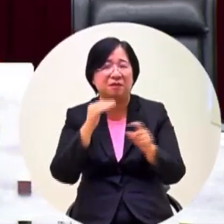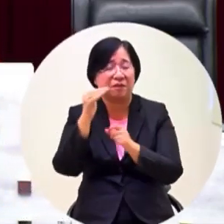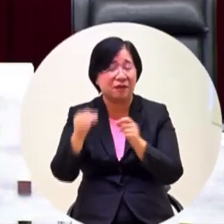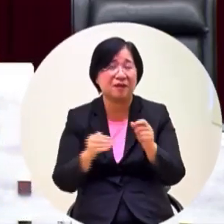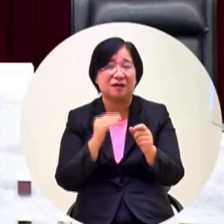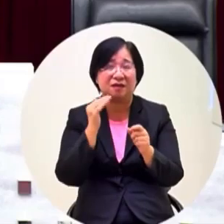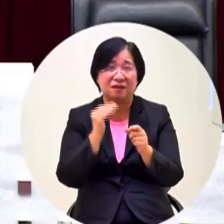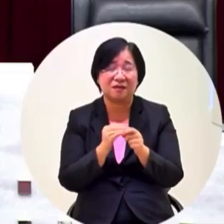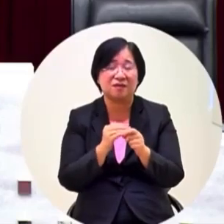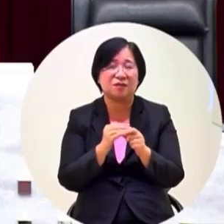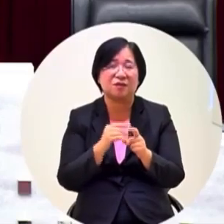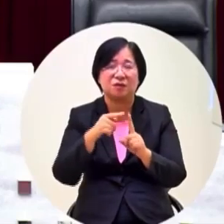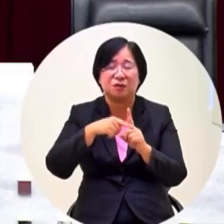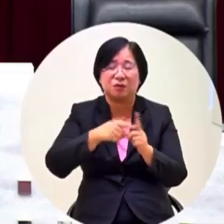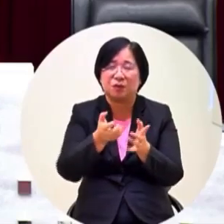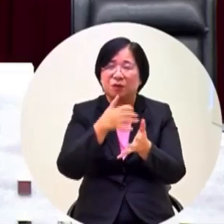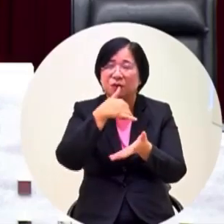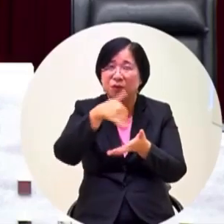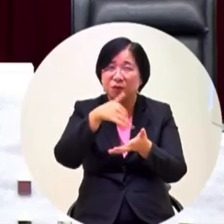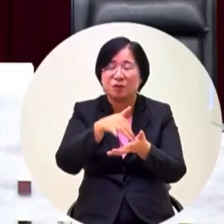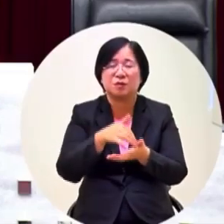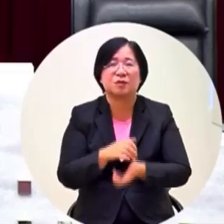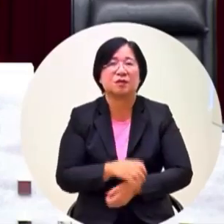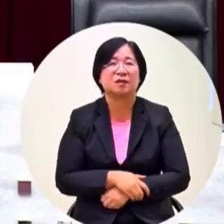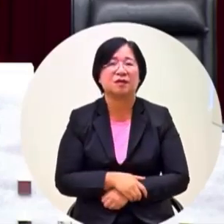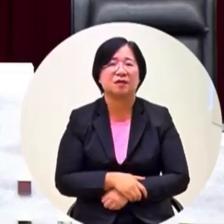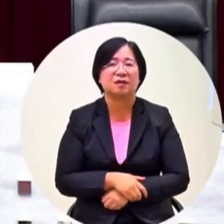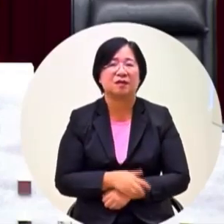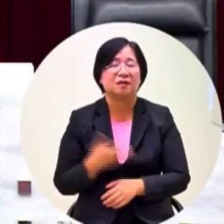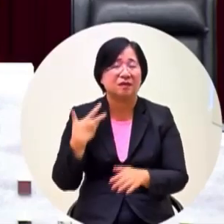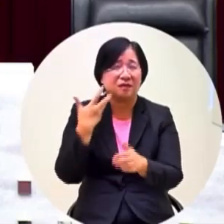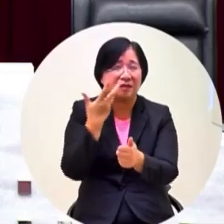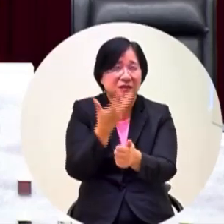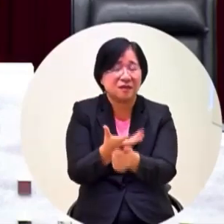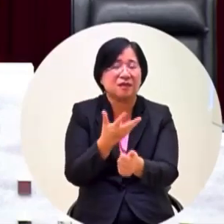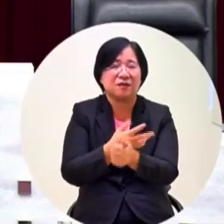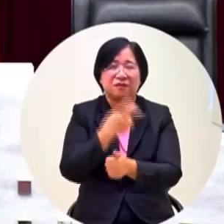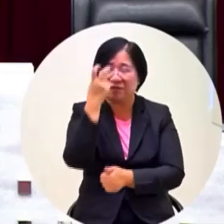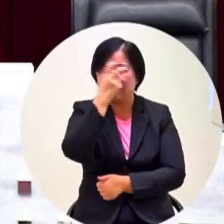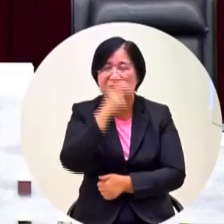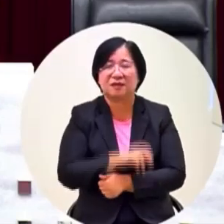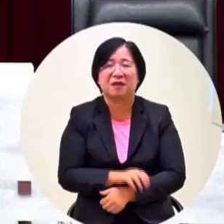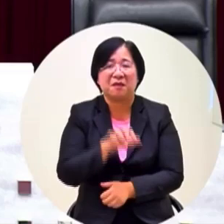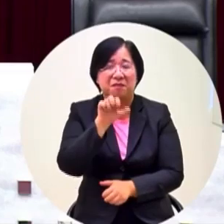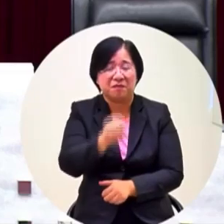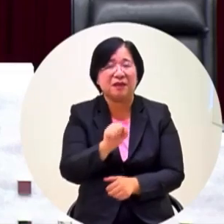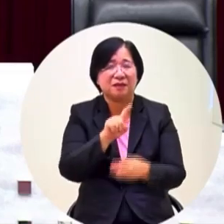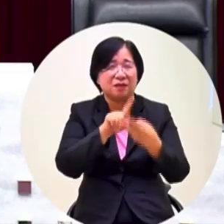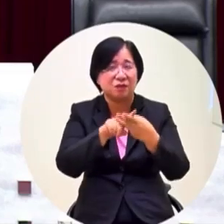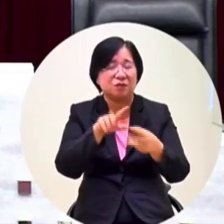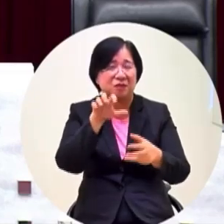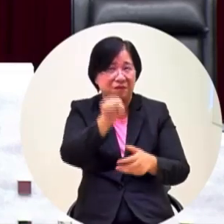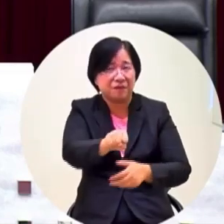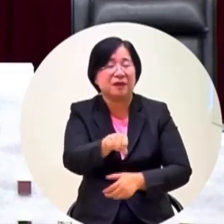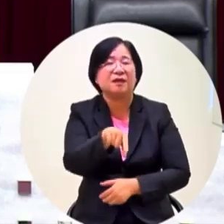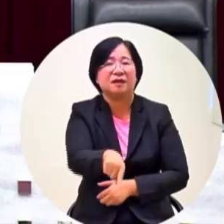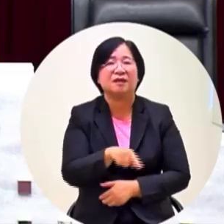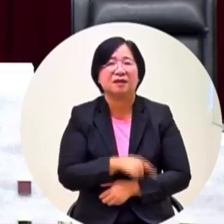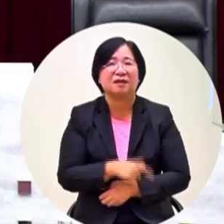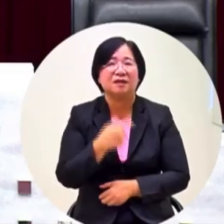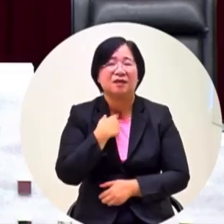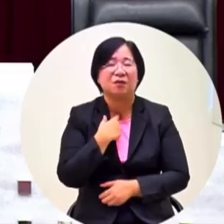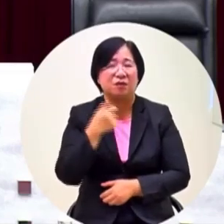109年度的预算要交付审查，霸占主席台，抢本席的议事